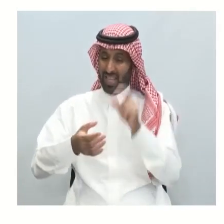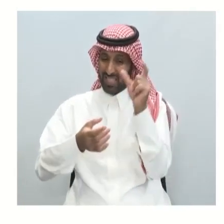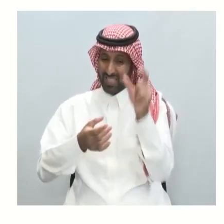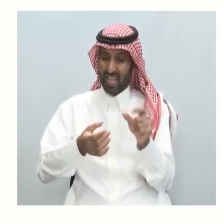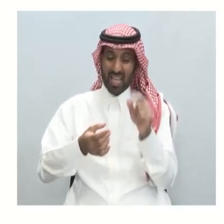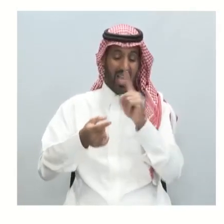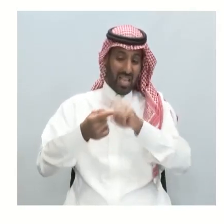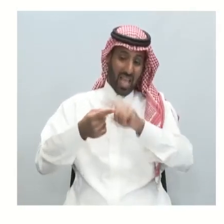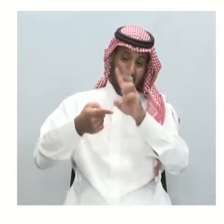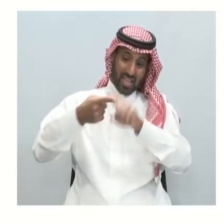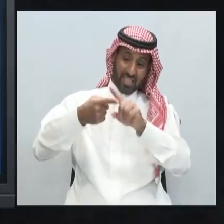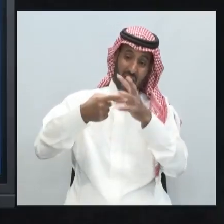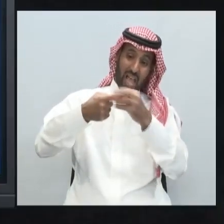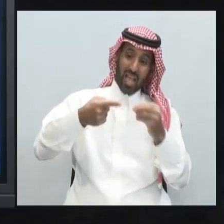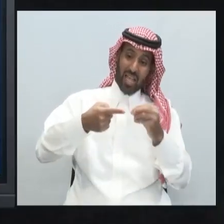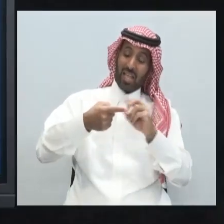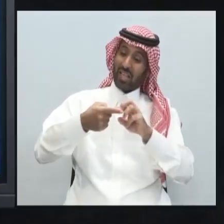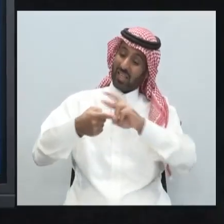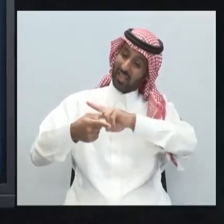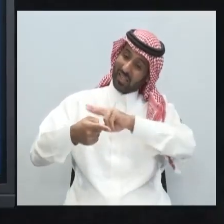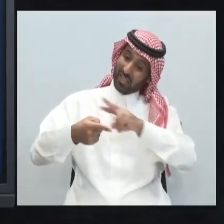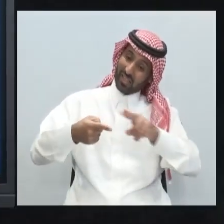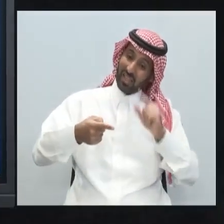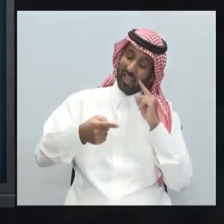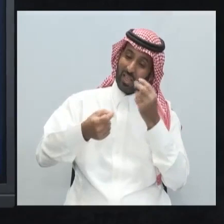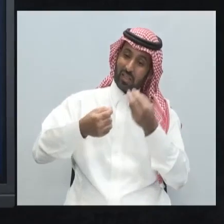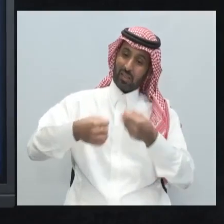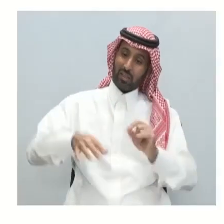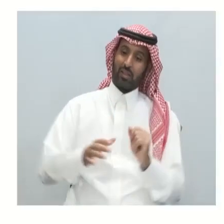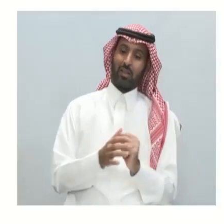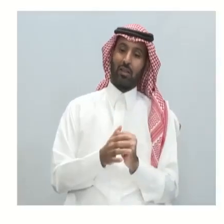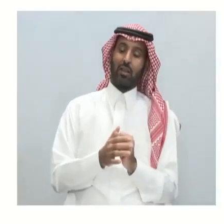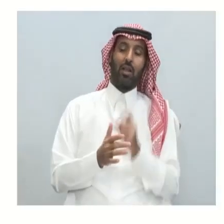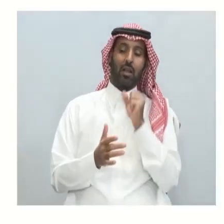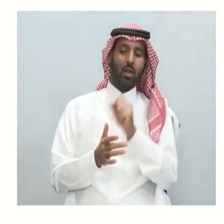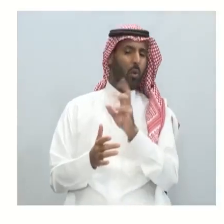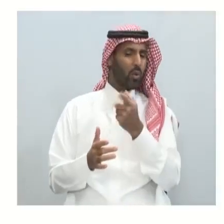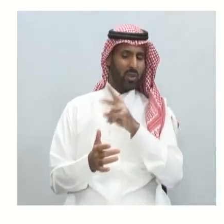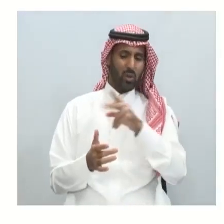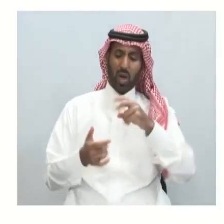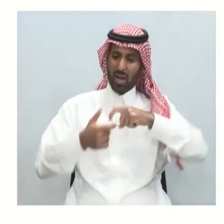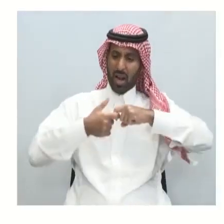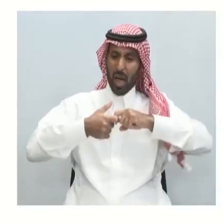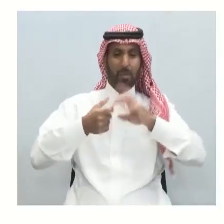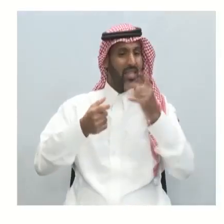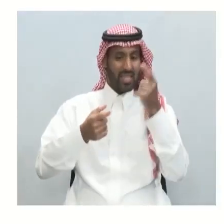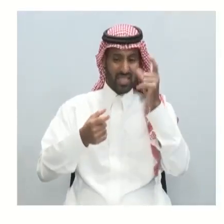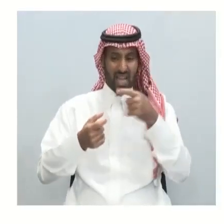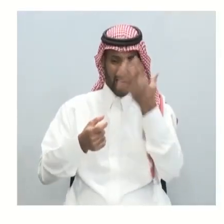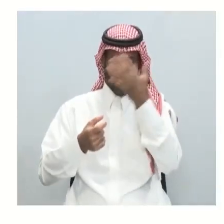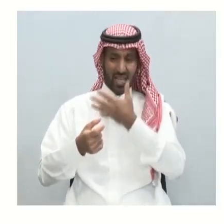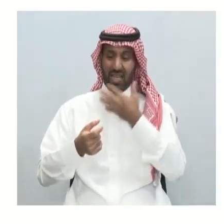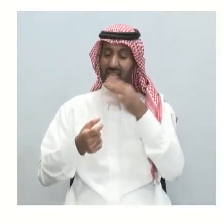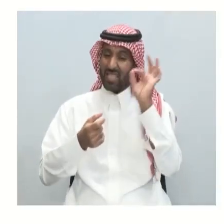القطبيه قابليه ذوبان الجزيئات القطبيه يحدد نوع الرابطه وشكل الجزيء متى قابليته